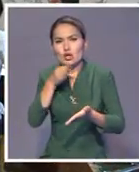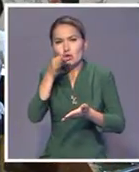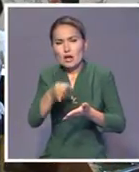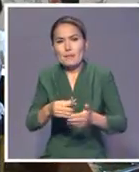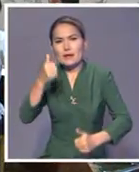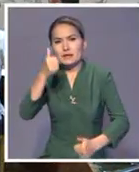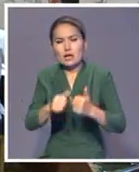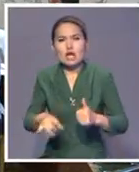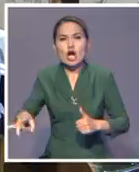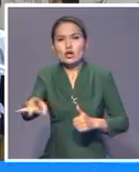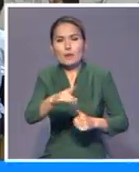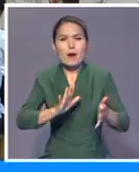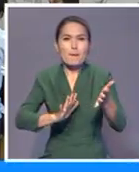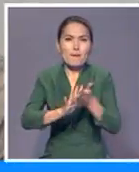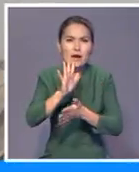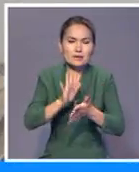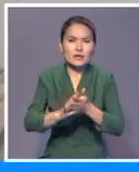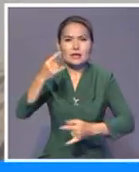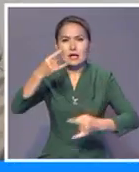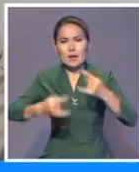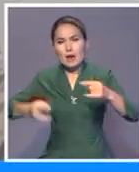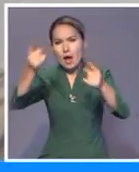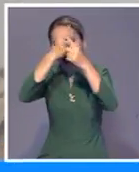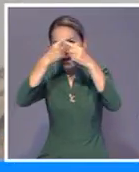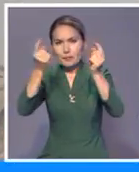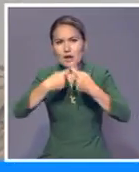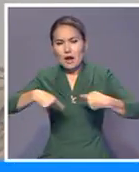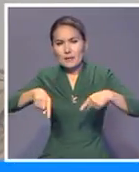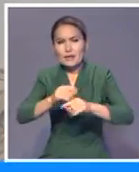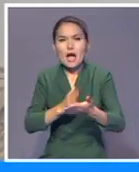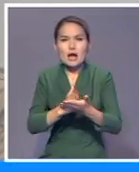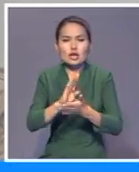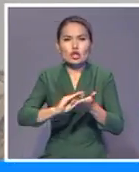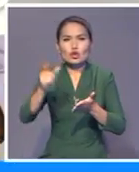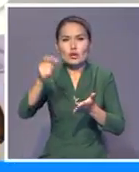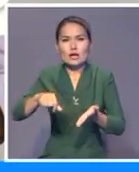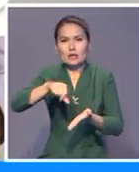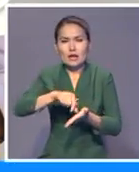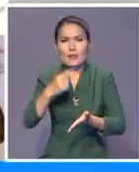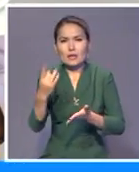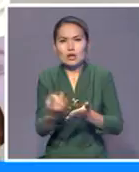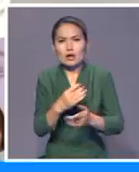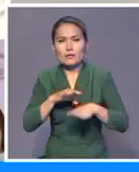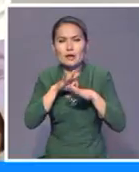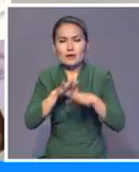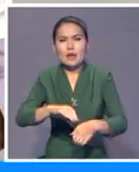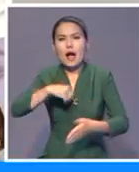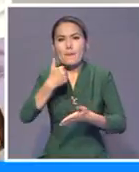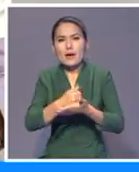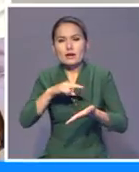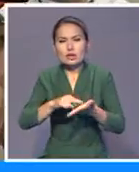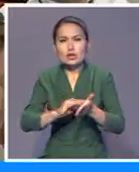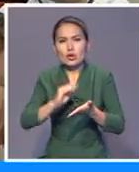өрбіген сайысқа республикалық басылымдар, телеарналар мен ақпараттық агенттік қызметкерлері қатысты. Алғаш рет өткізілген шараның басты